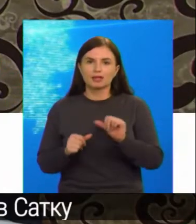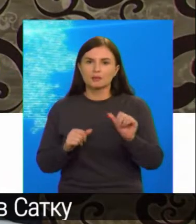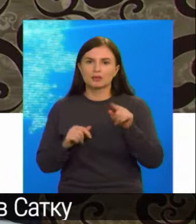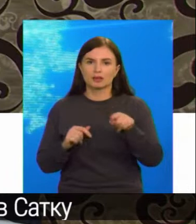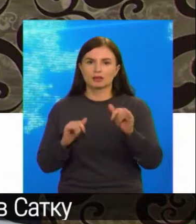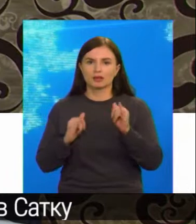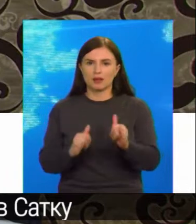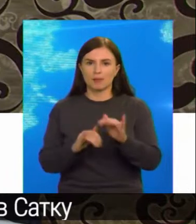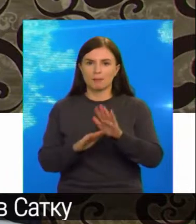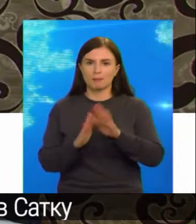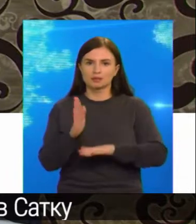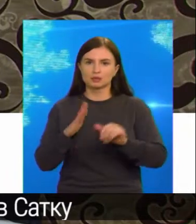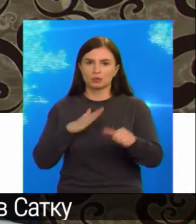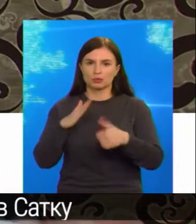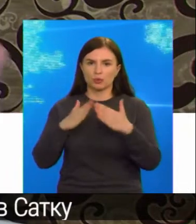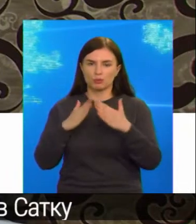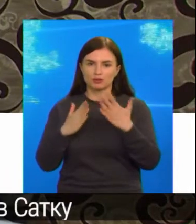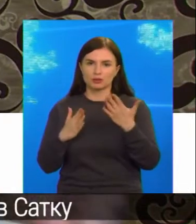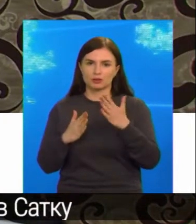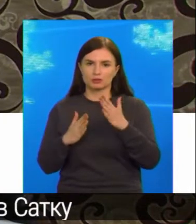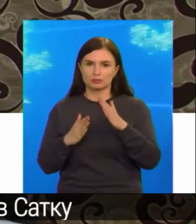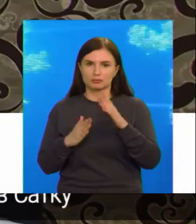людей мы подарили